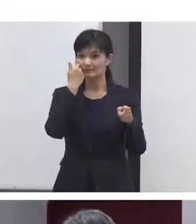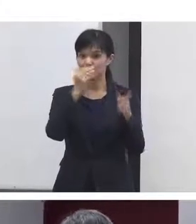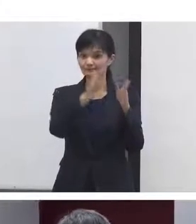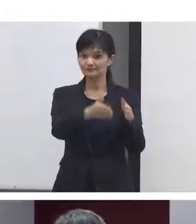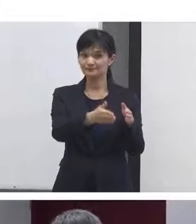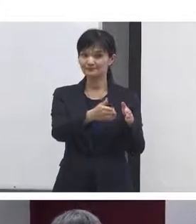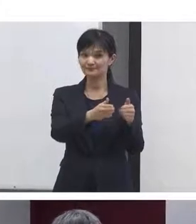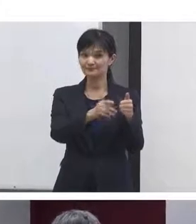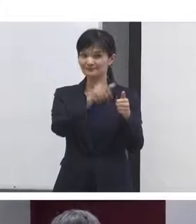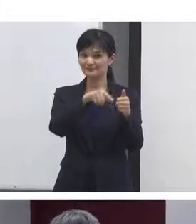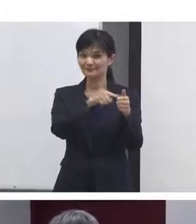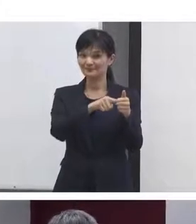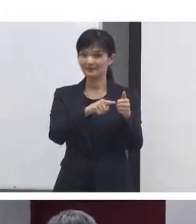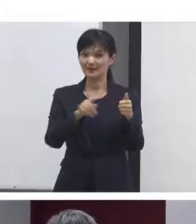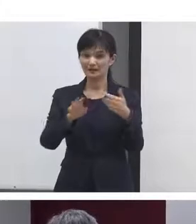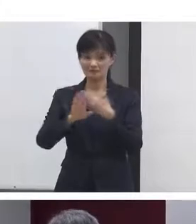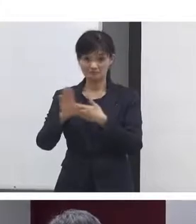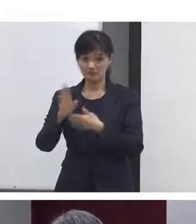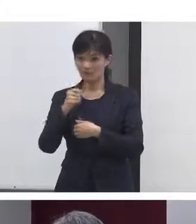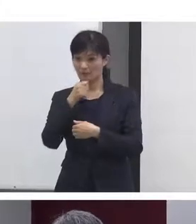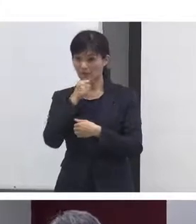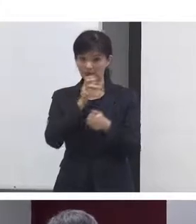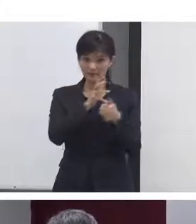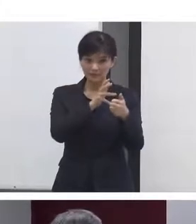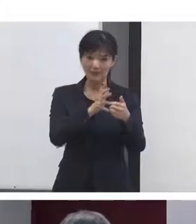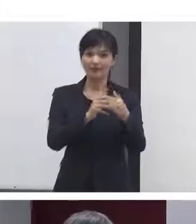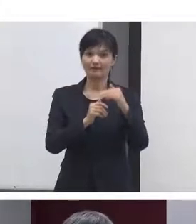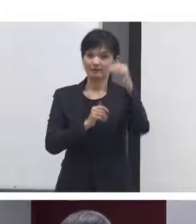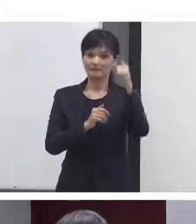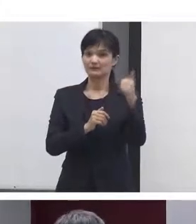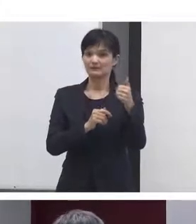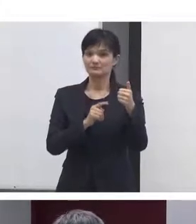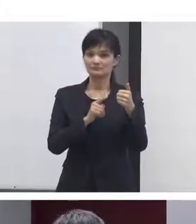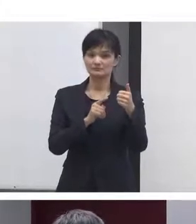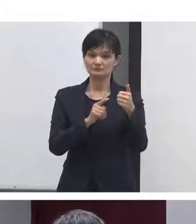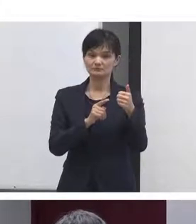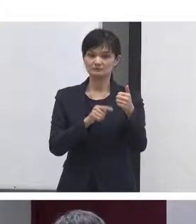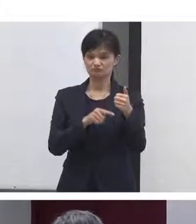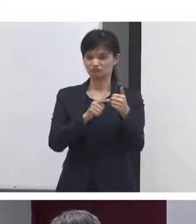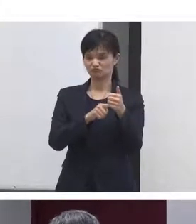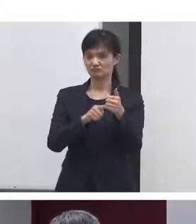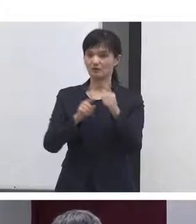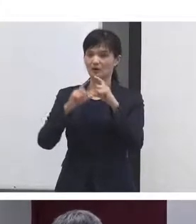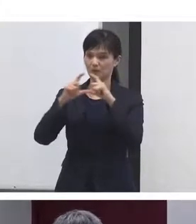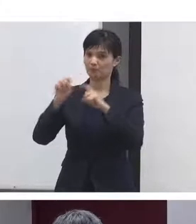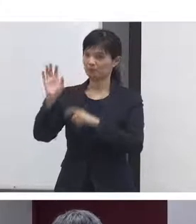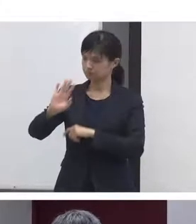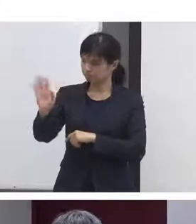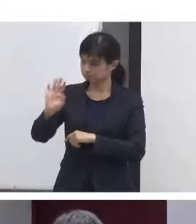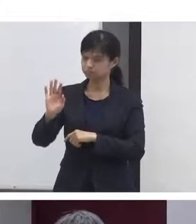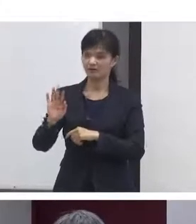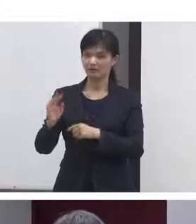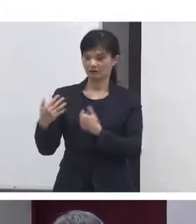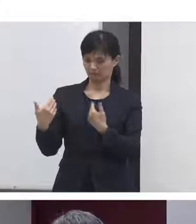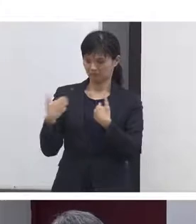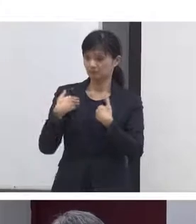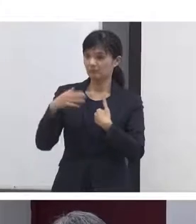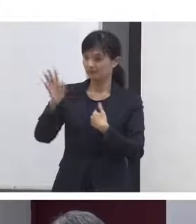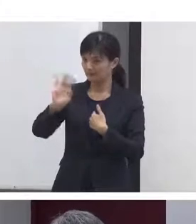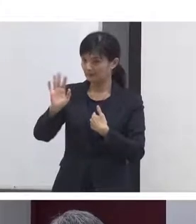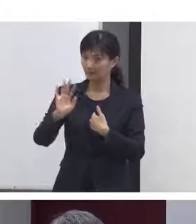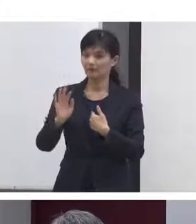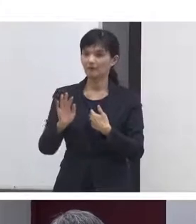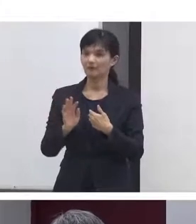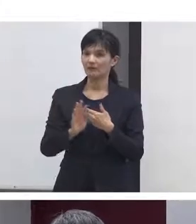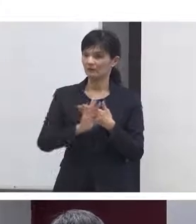始被媒体 target 的人，就高嘉良，所以他就开始说应该是要分散，那我们就其中几个人就开